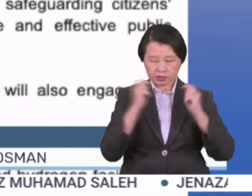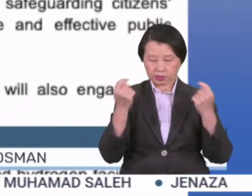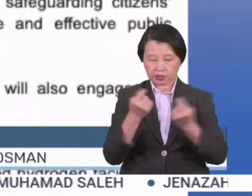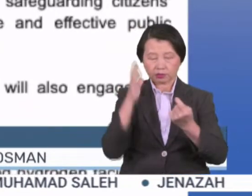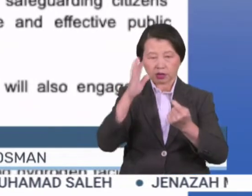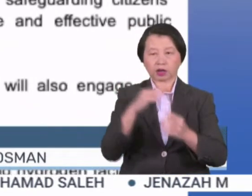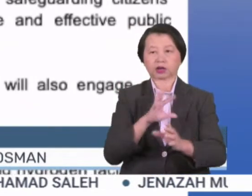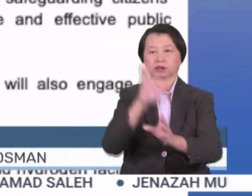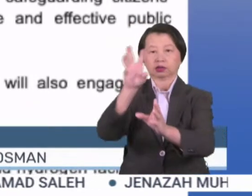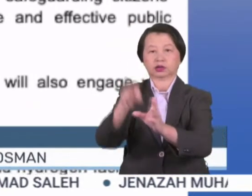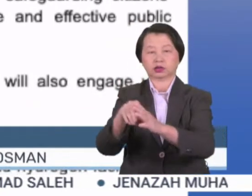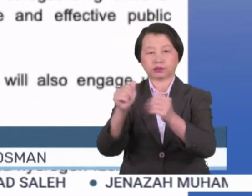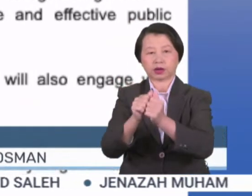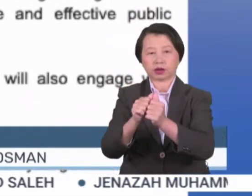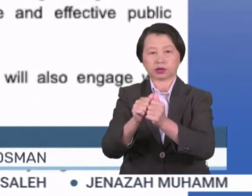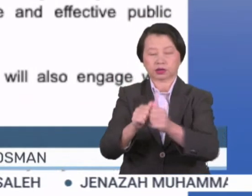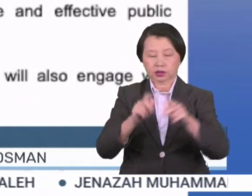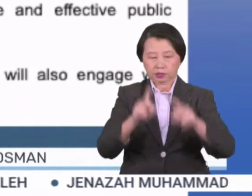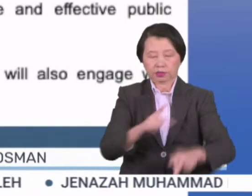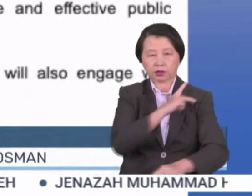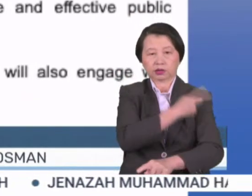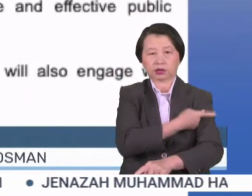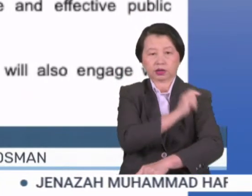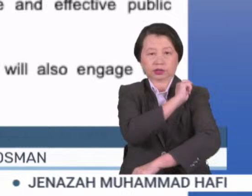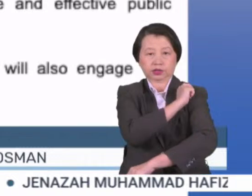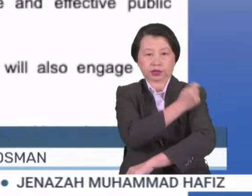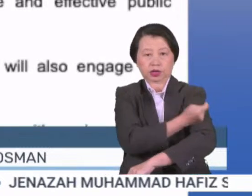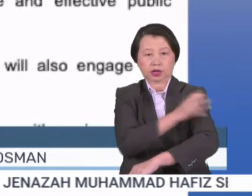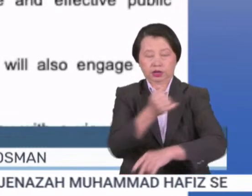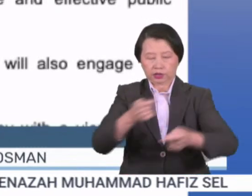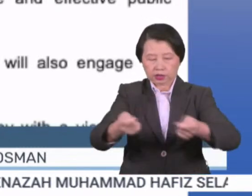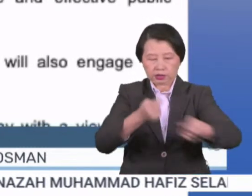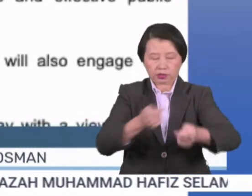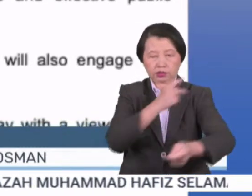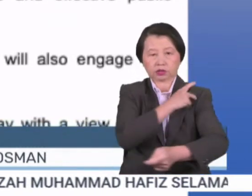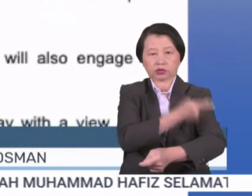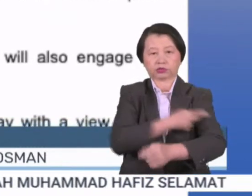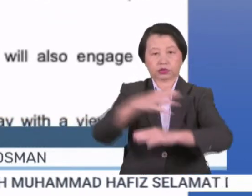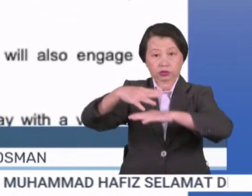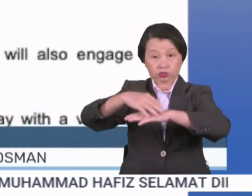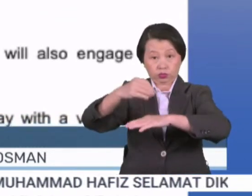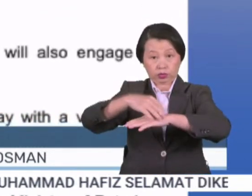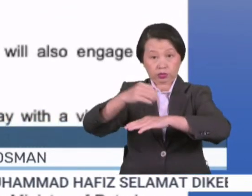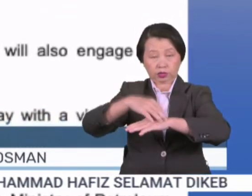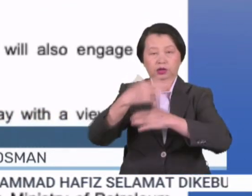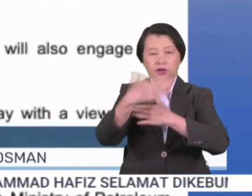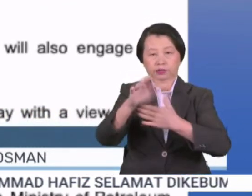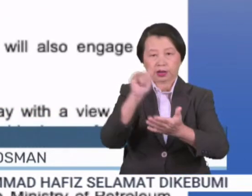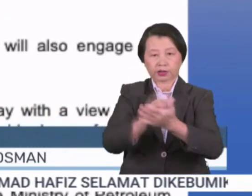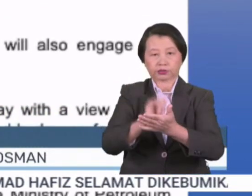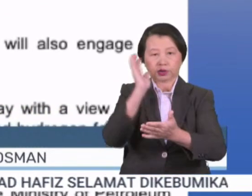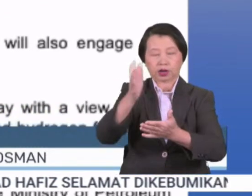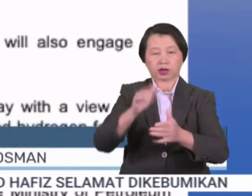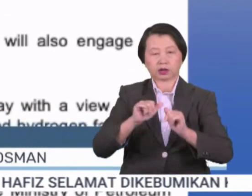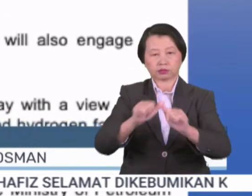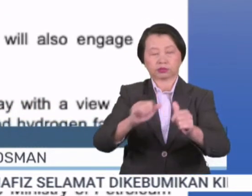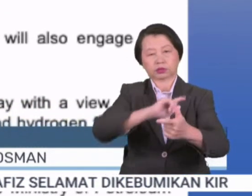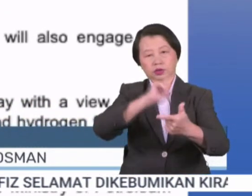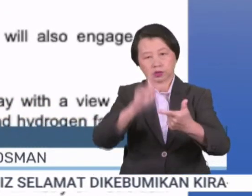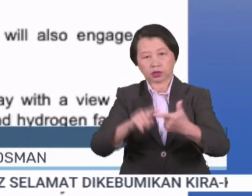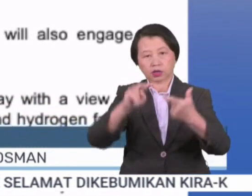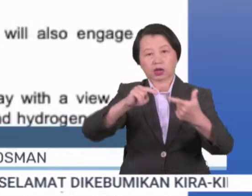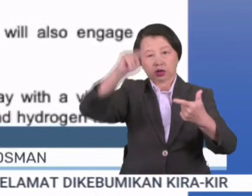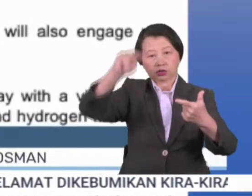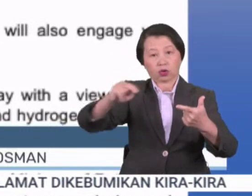mengadakan libat urus dengan pihak berkuasa tenaga dan pengendali kuasa Sweden Selepas itu beliau akan meneruskan lawatan ke